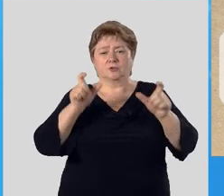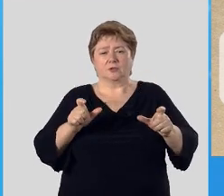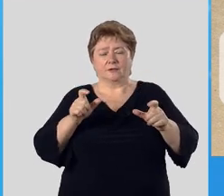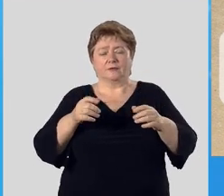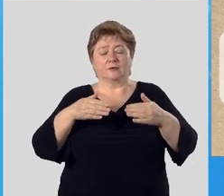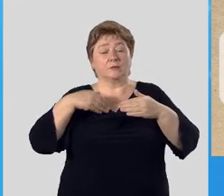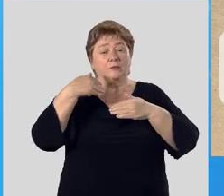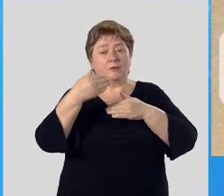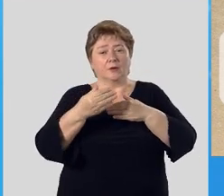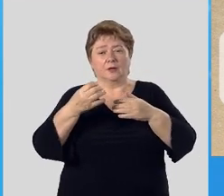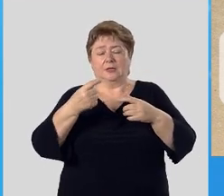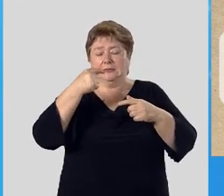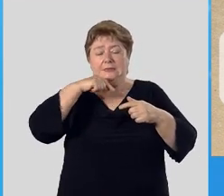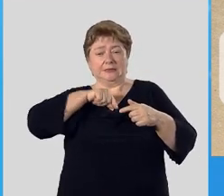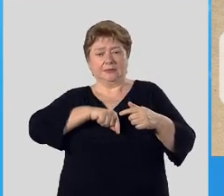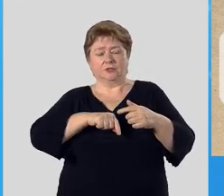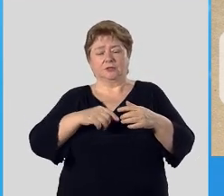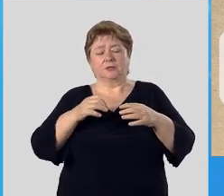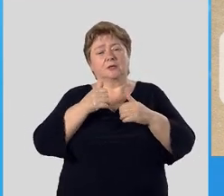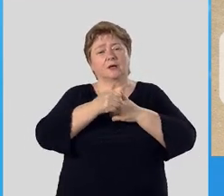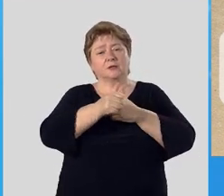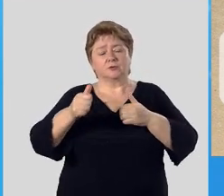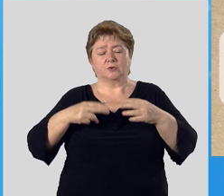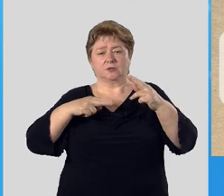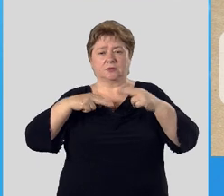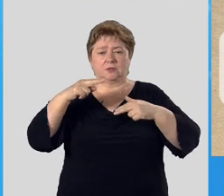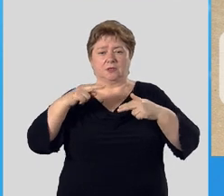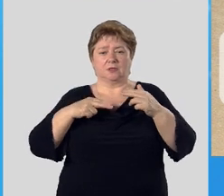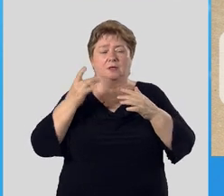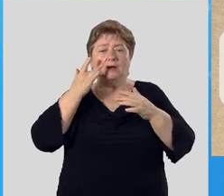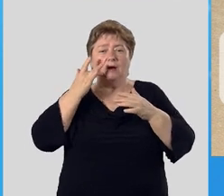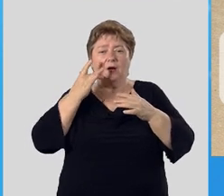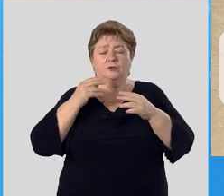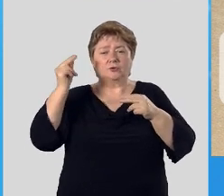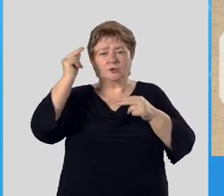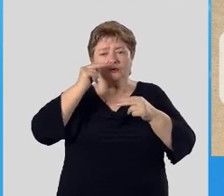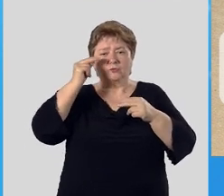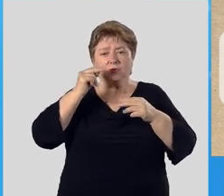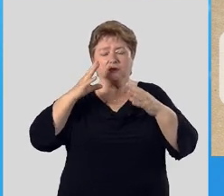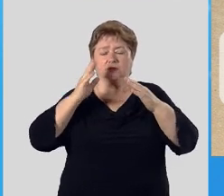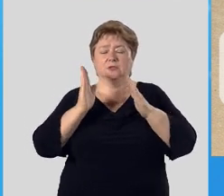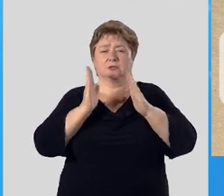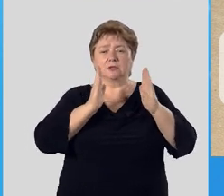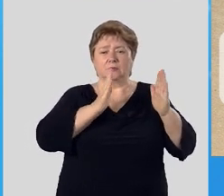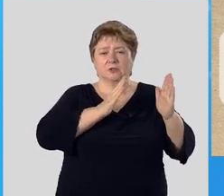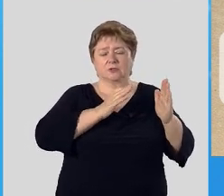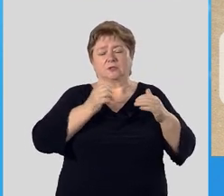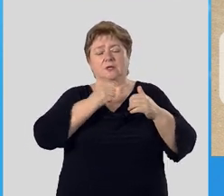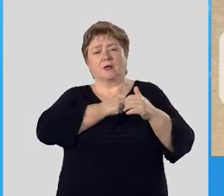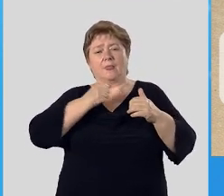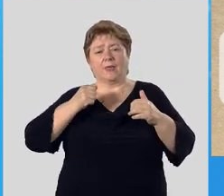присуще индивидуальные особенности строения которые изучает систематическая